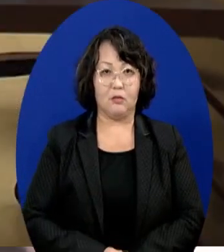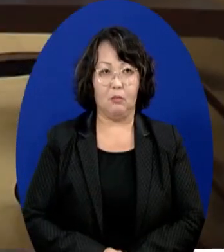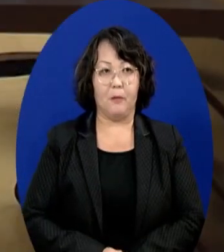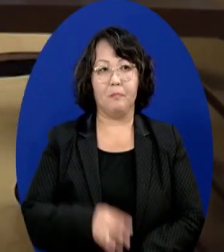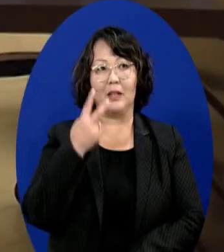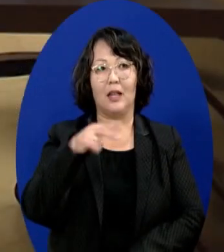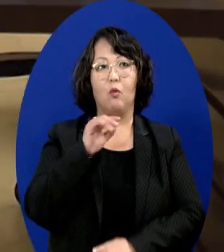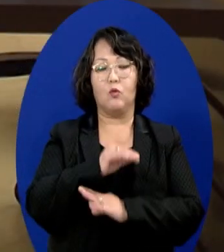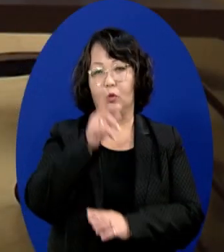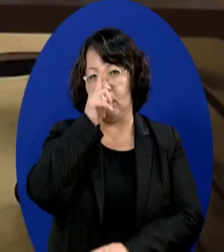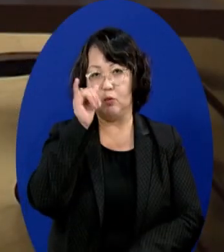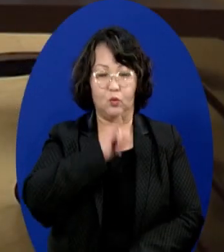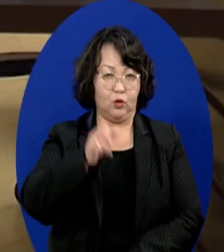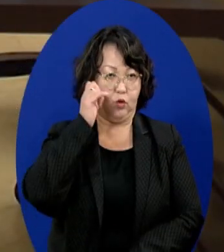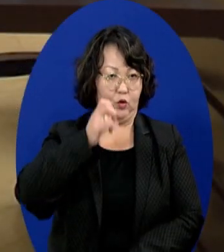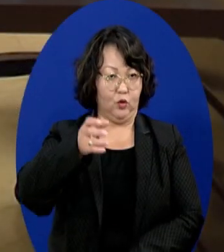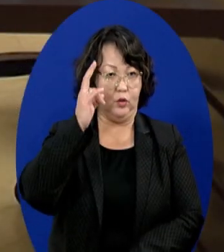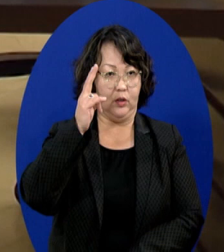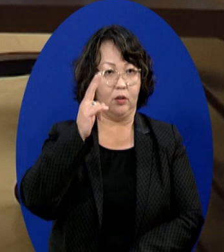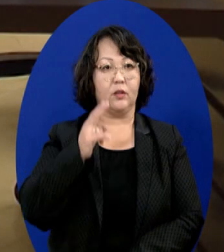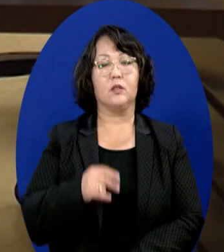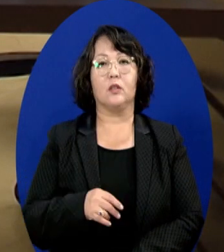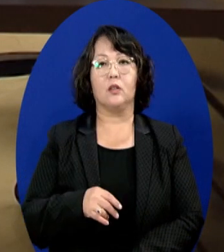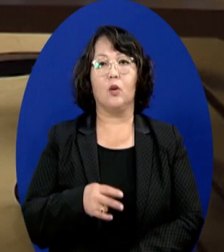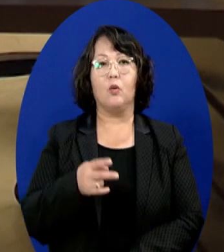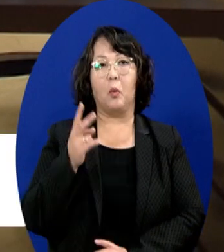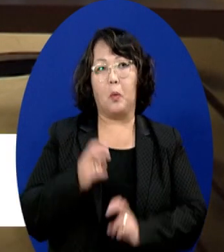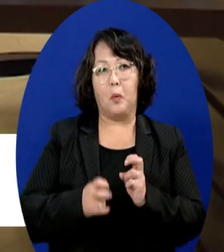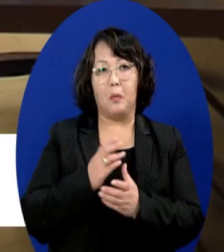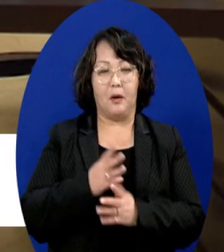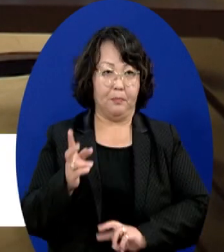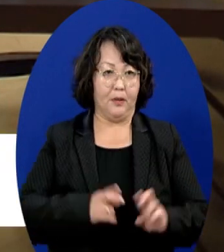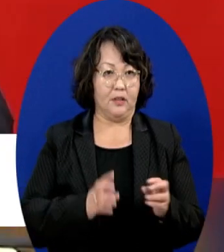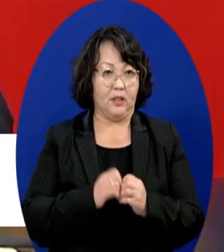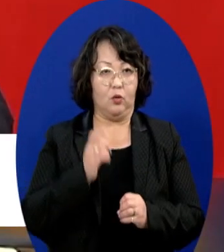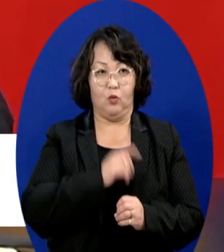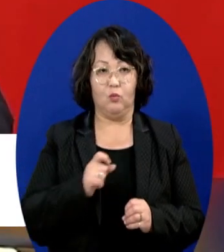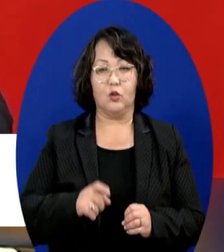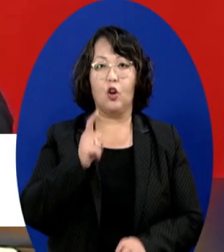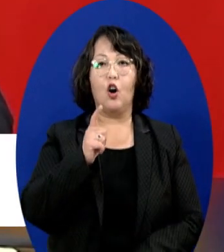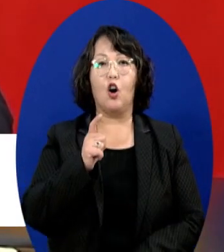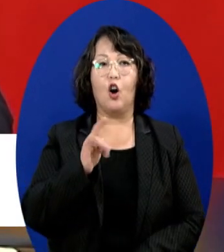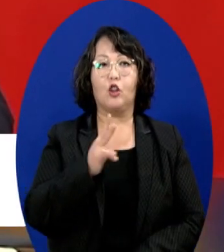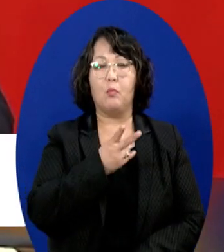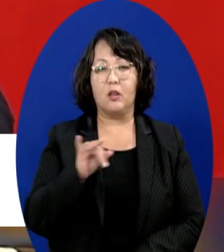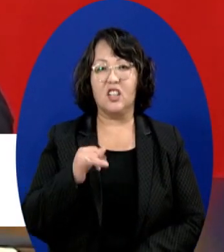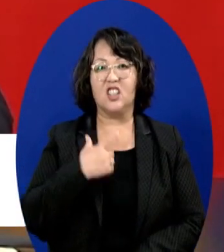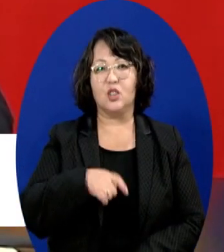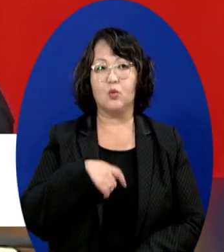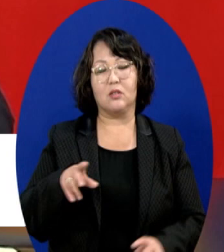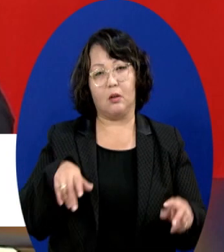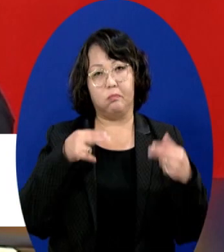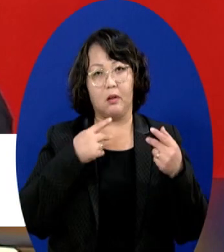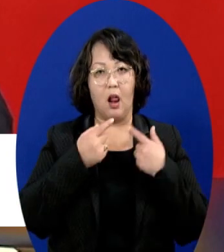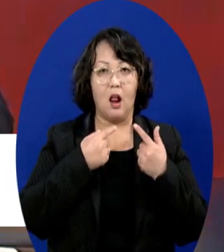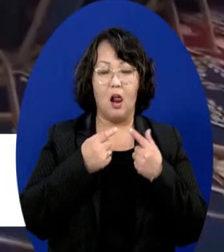Лав гарагт Орос Албаны улсын ерөнхийлөгч Владимир Путин үйлдвэрлэгч болон бизнес эрхлэгчдийн холбооны гишүүдтэй захимаар хуралдлаа.